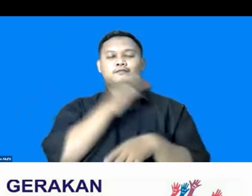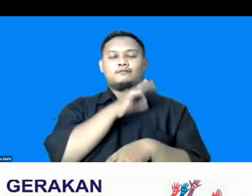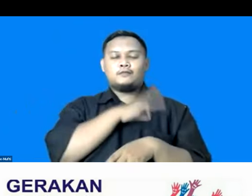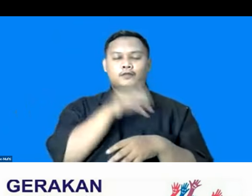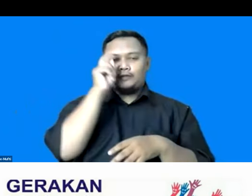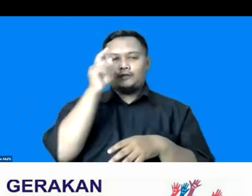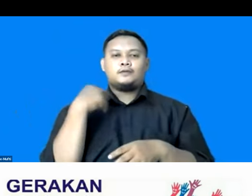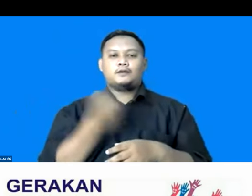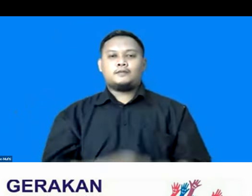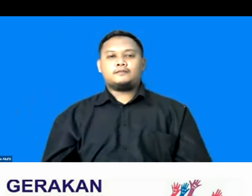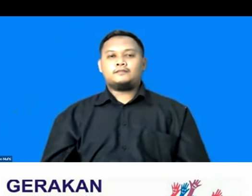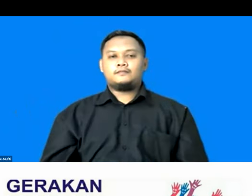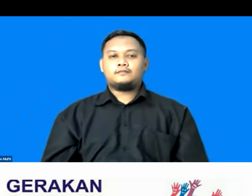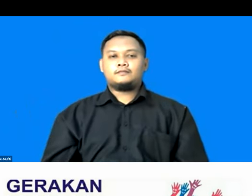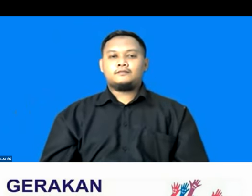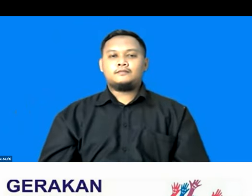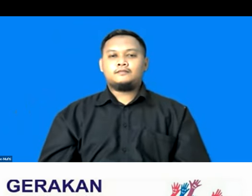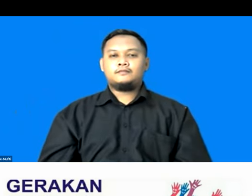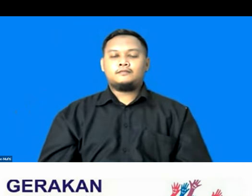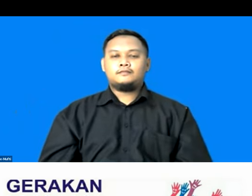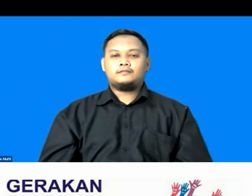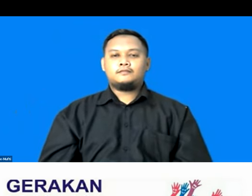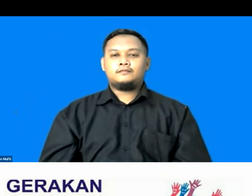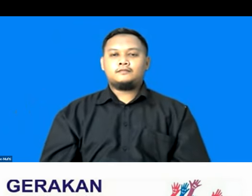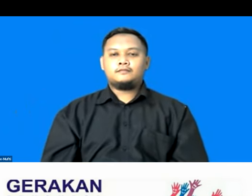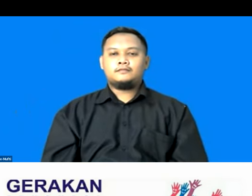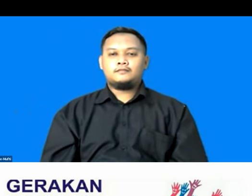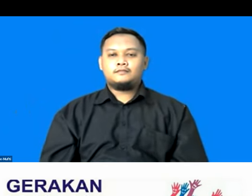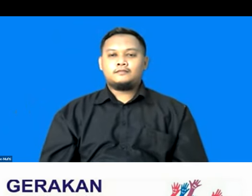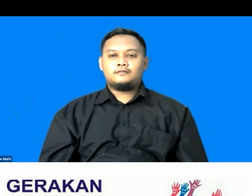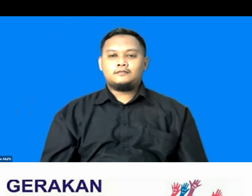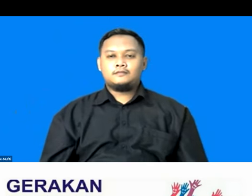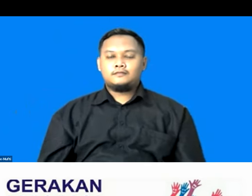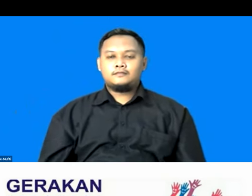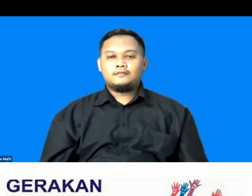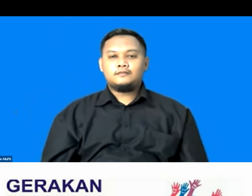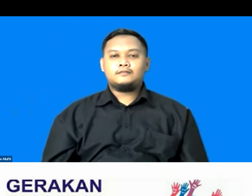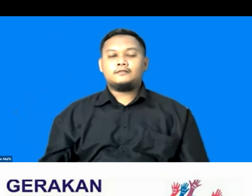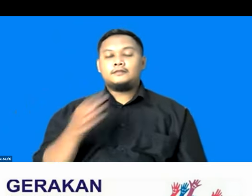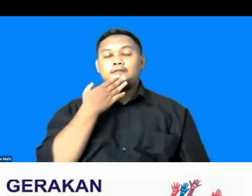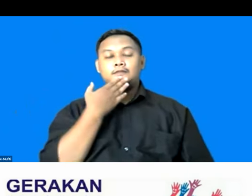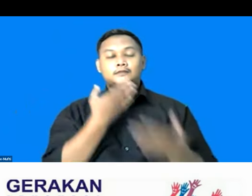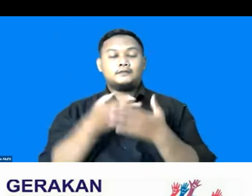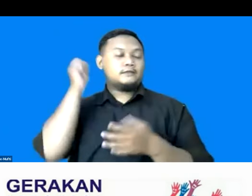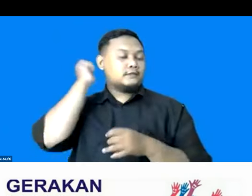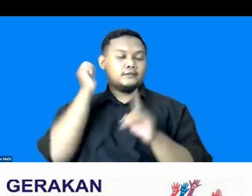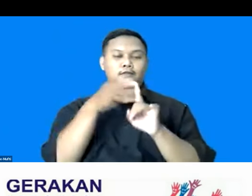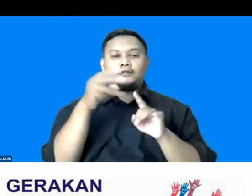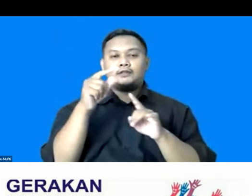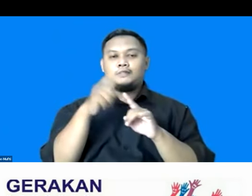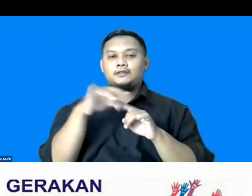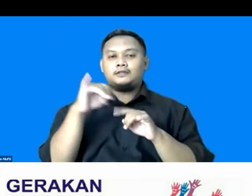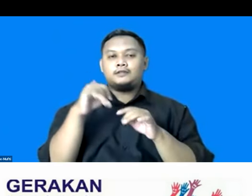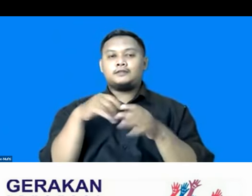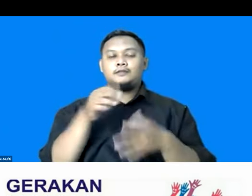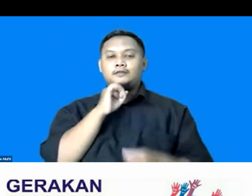buat kami. Baik, terima kasih Bu Berti atas tanggapannya. Wah,